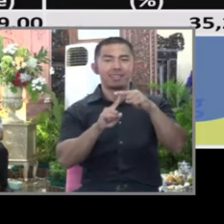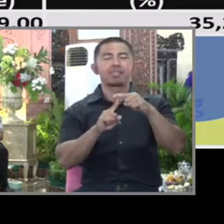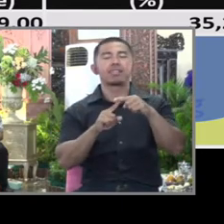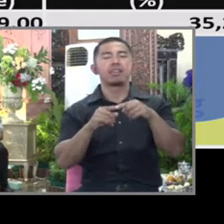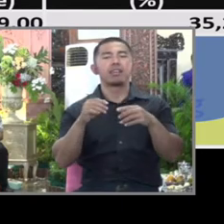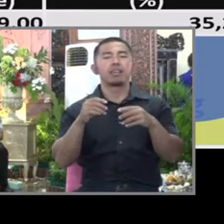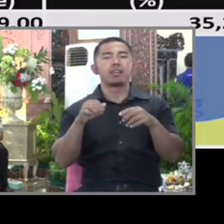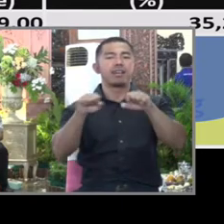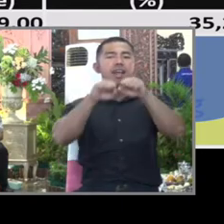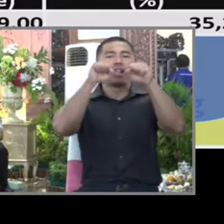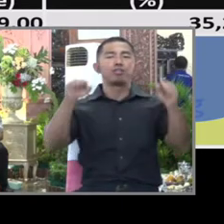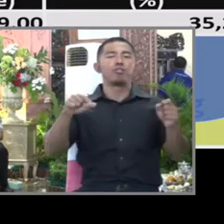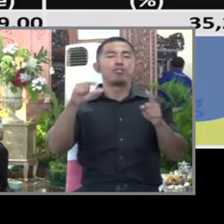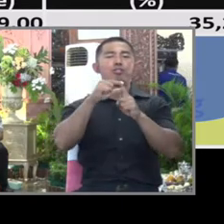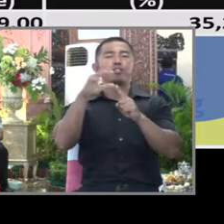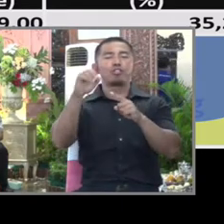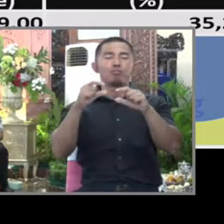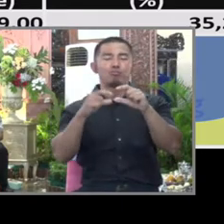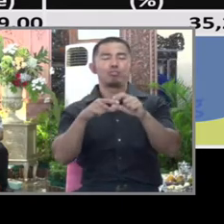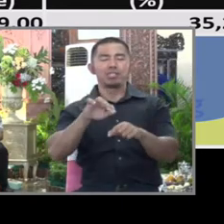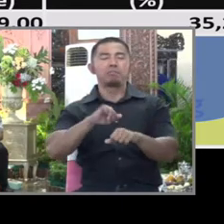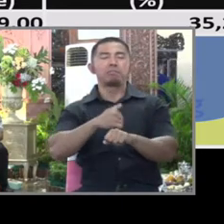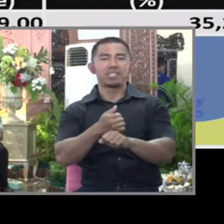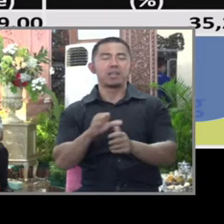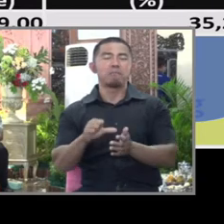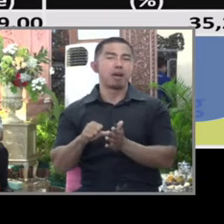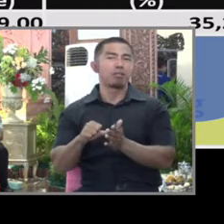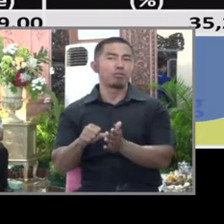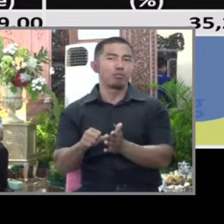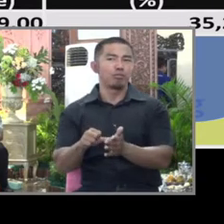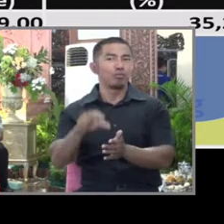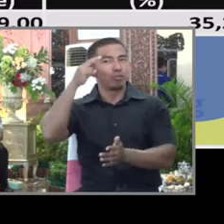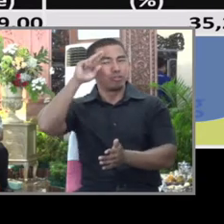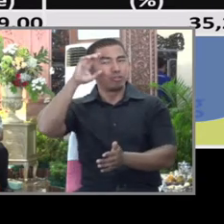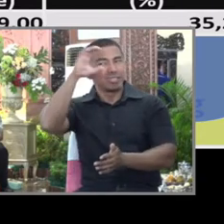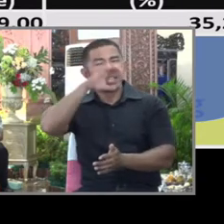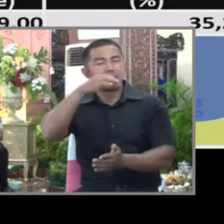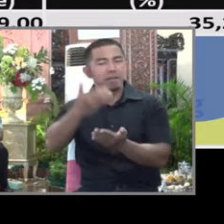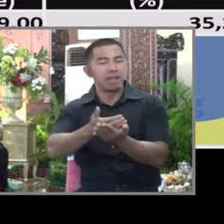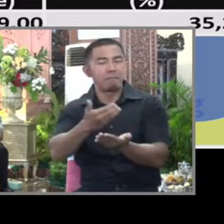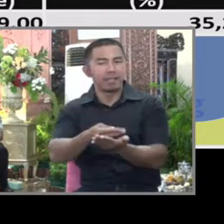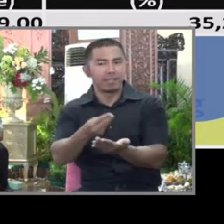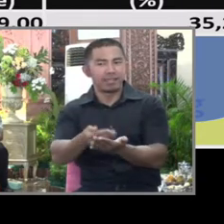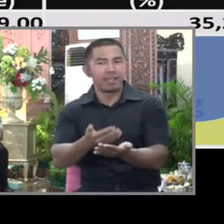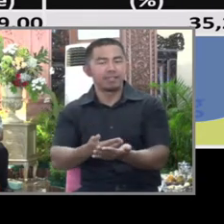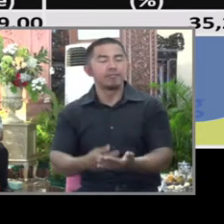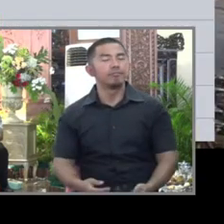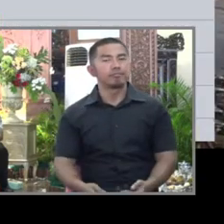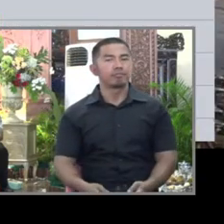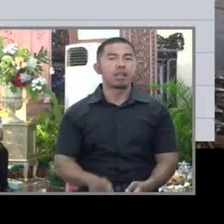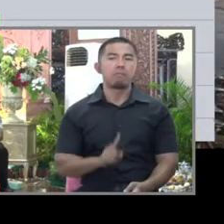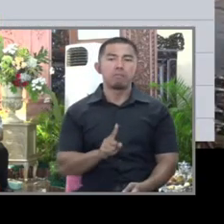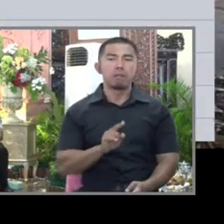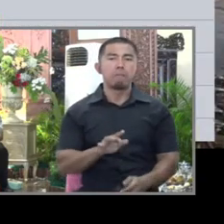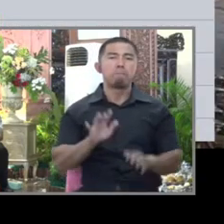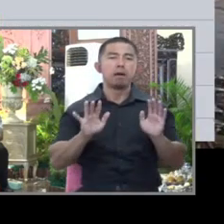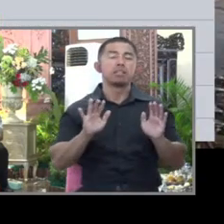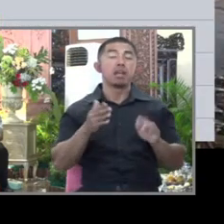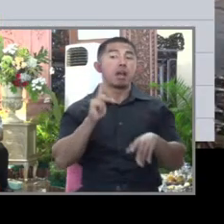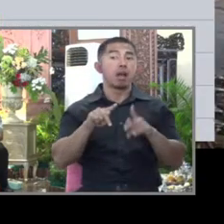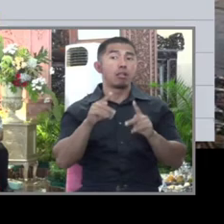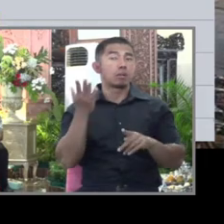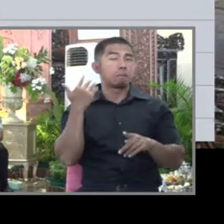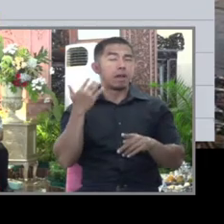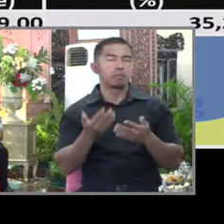dan lain-lain ini sangat membantu sekali dalam rangka pendapatan daerah karena apa Karena banyak yang semula